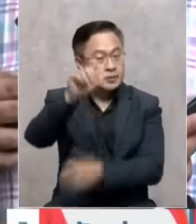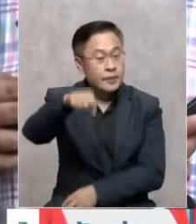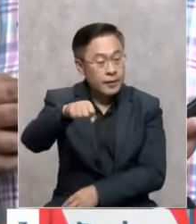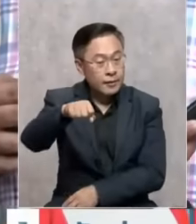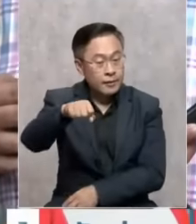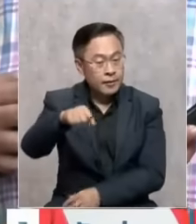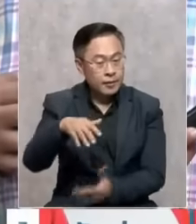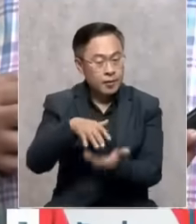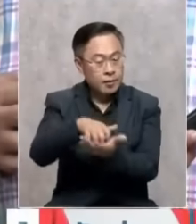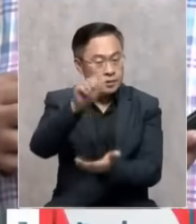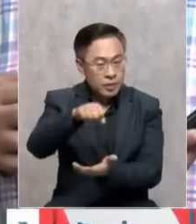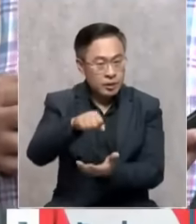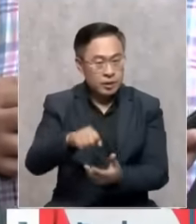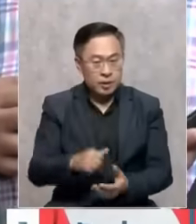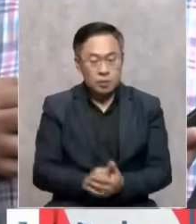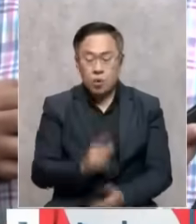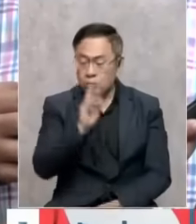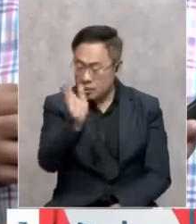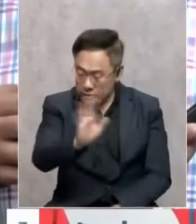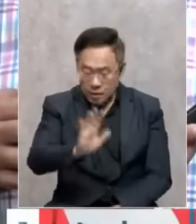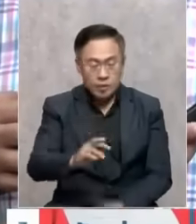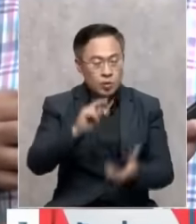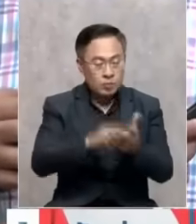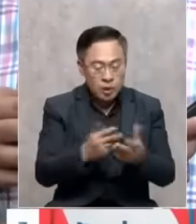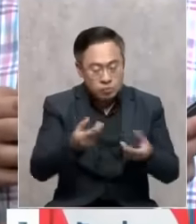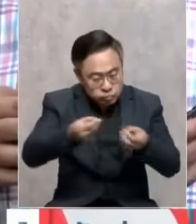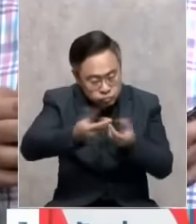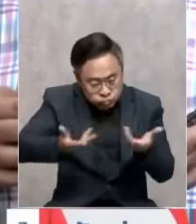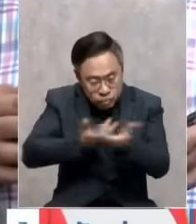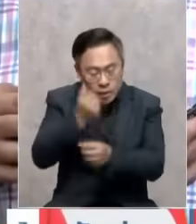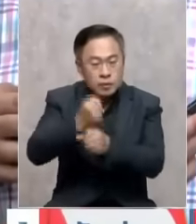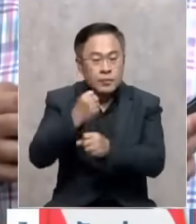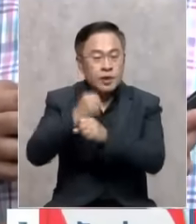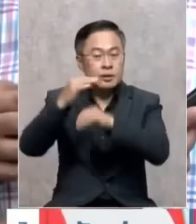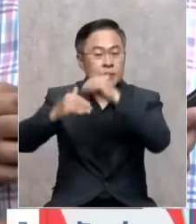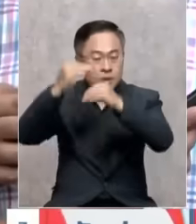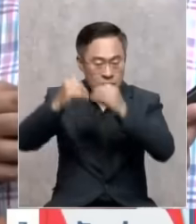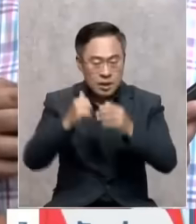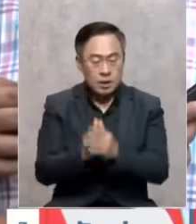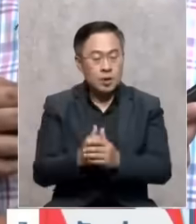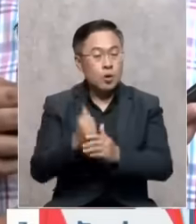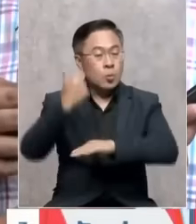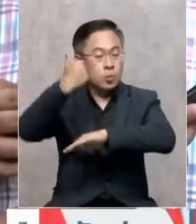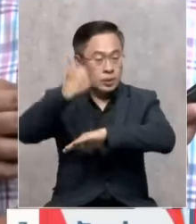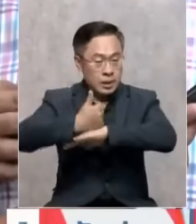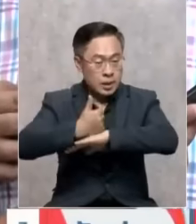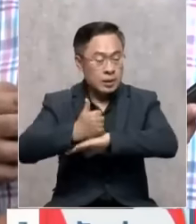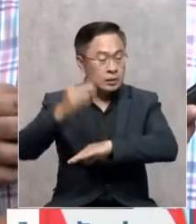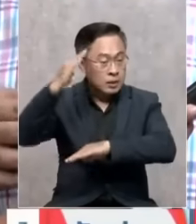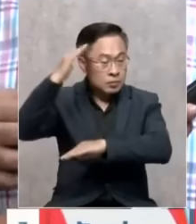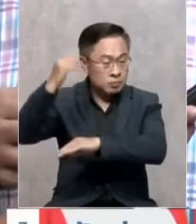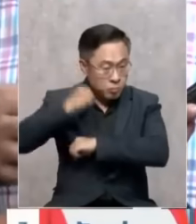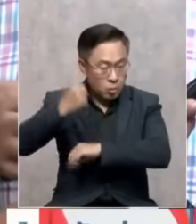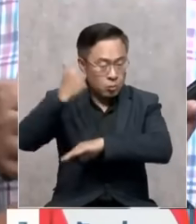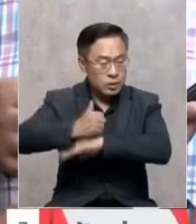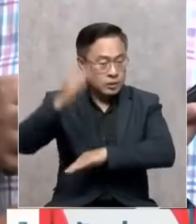ณกองทัพเปิดใจกว้างฮะรับฟังพลเรือนแล้วเขาก็เชื่อว่าเราทำเพื่อชาติก็เชื่อว่าท